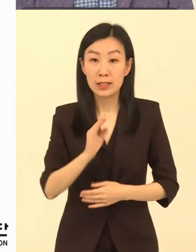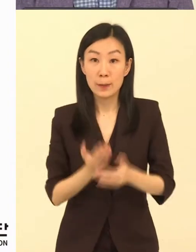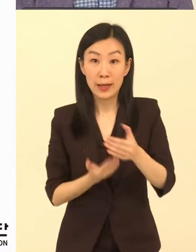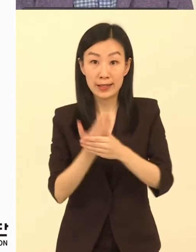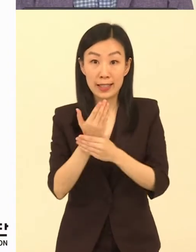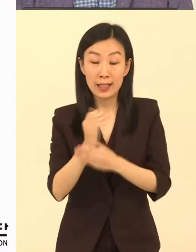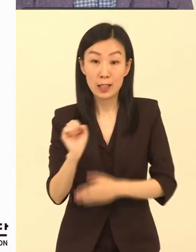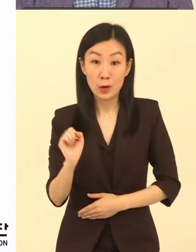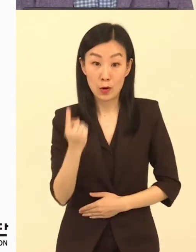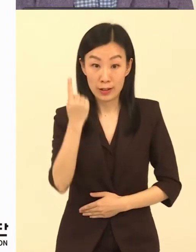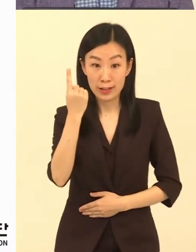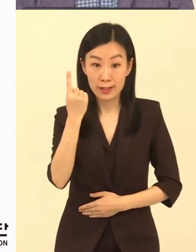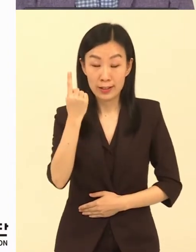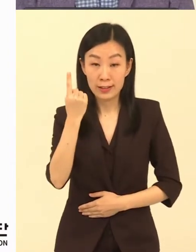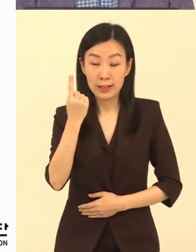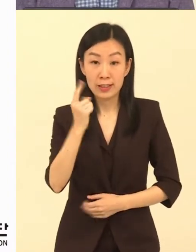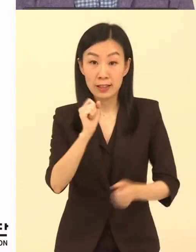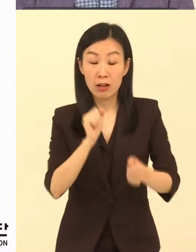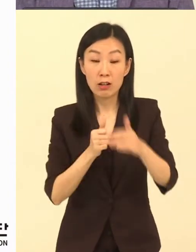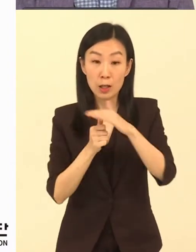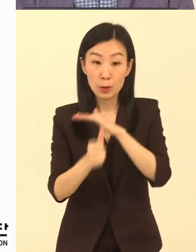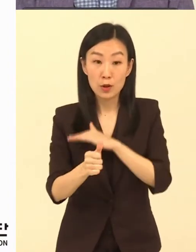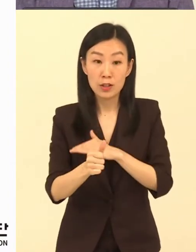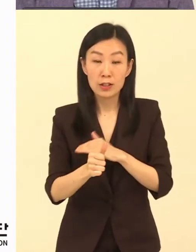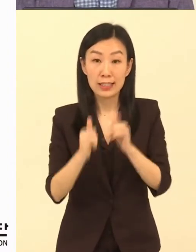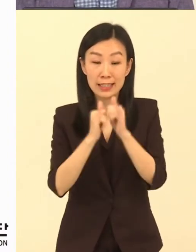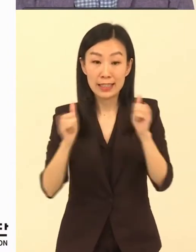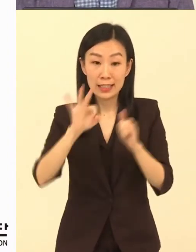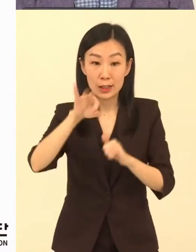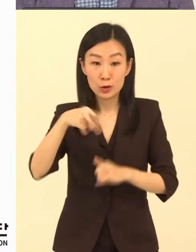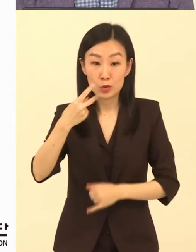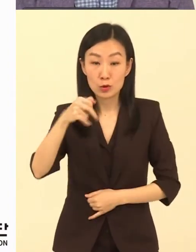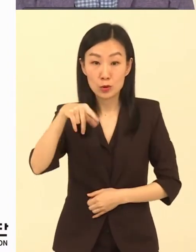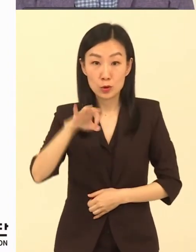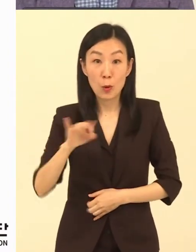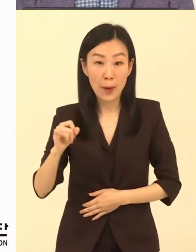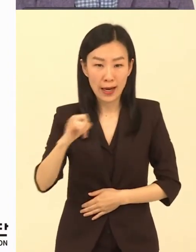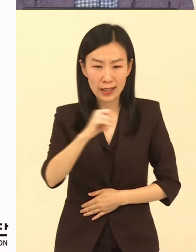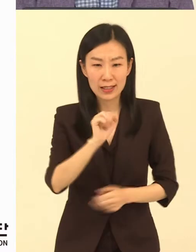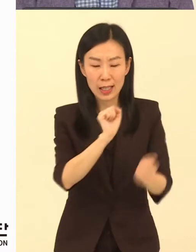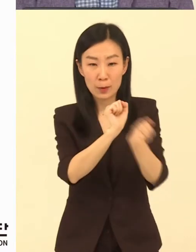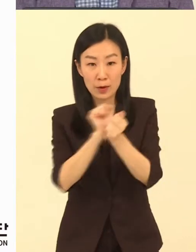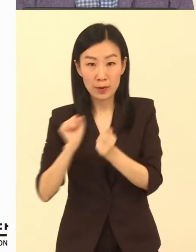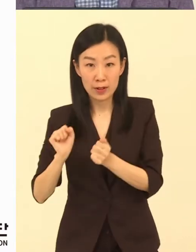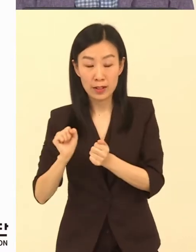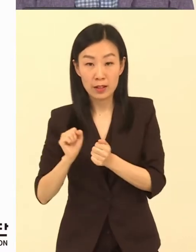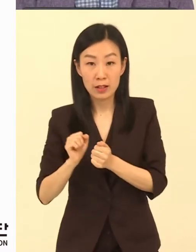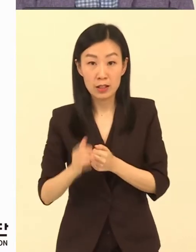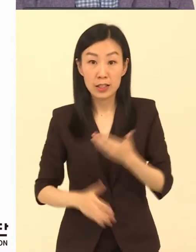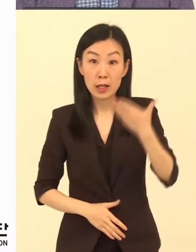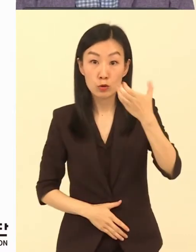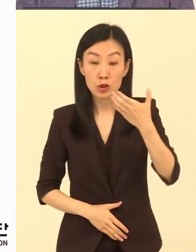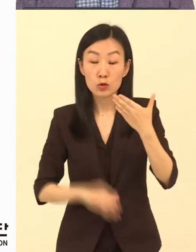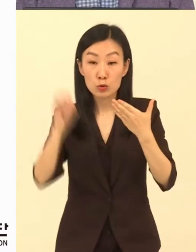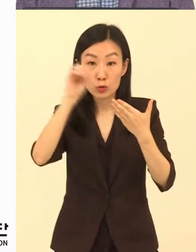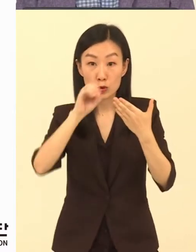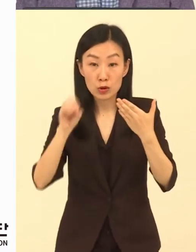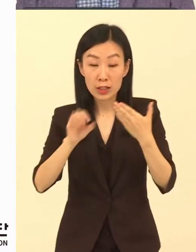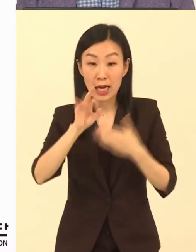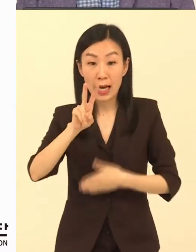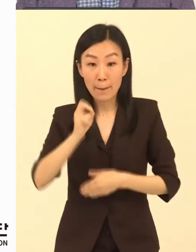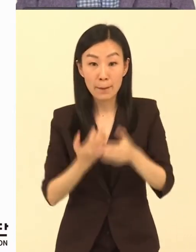인유두종 바이러스 감염이 되겠습니다. 자궁경부암 원인의 99%가 이 바이러스 감염에